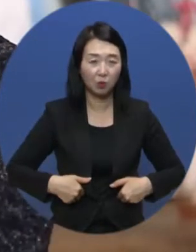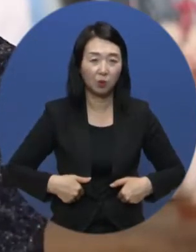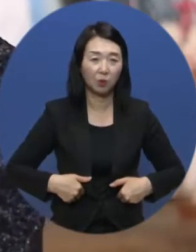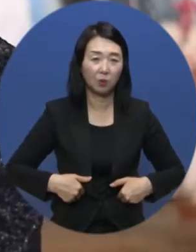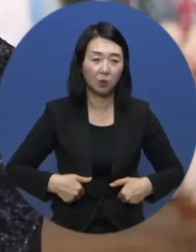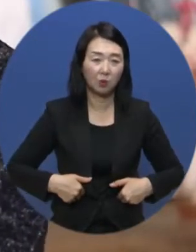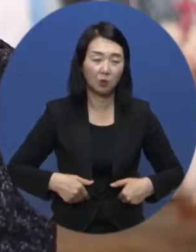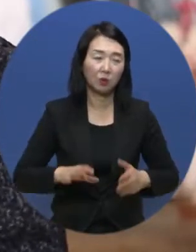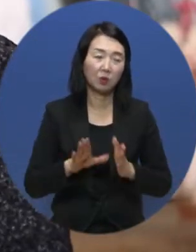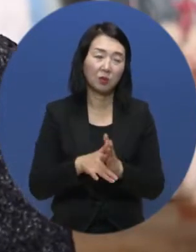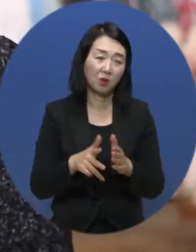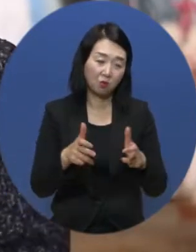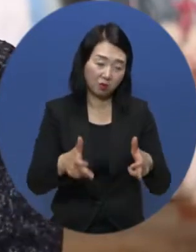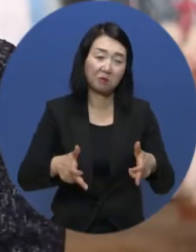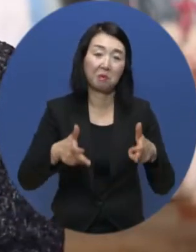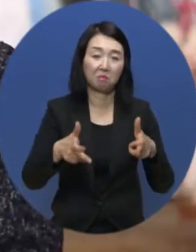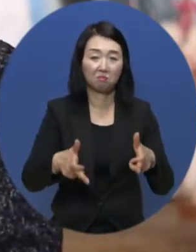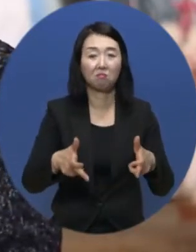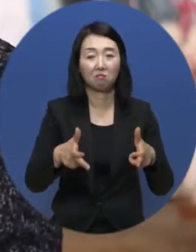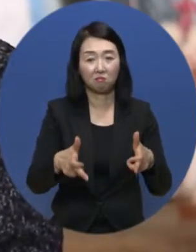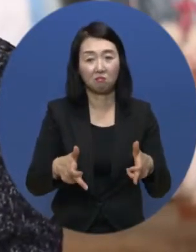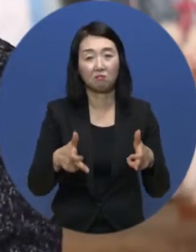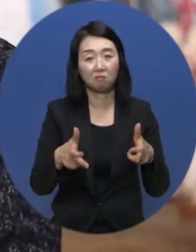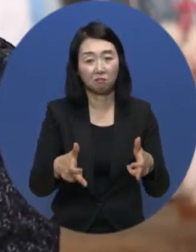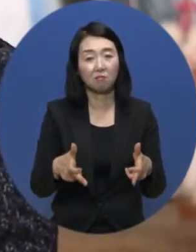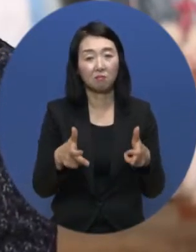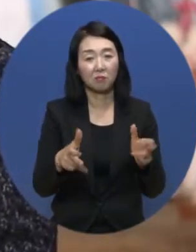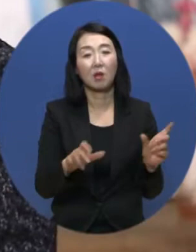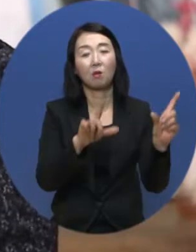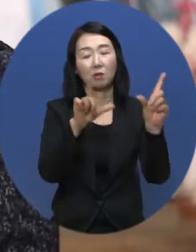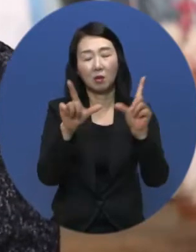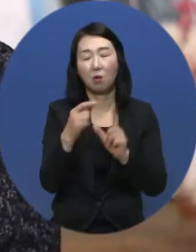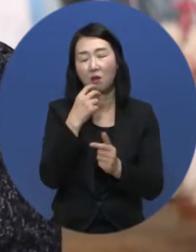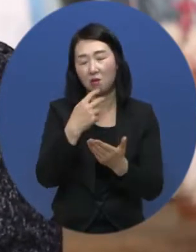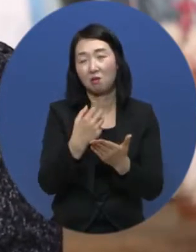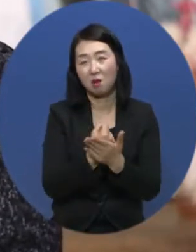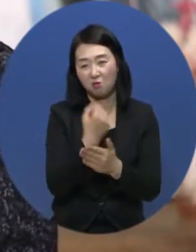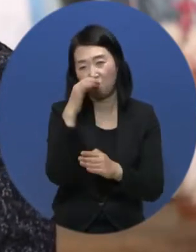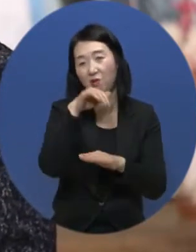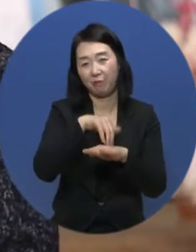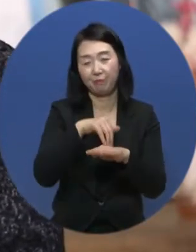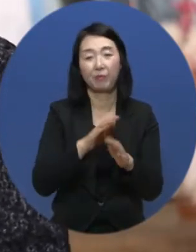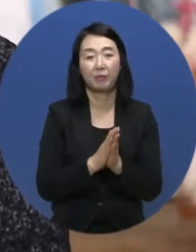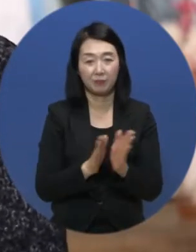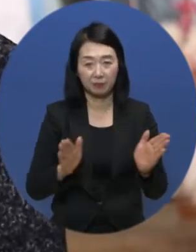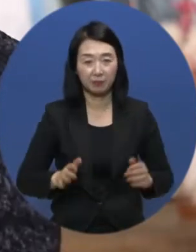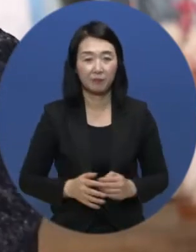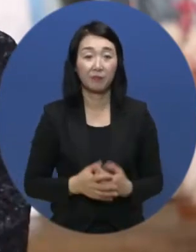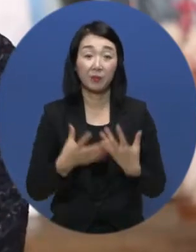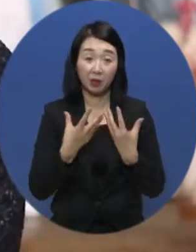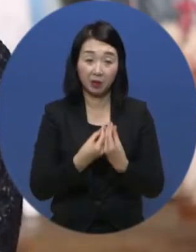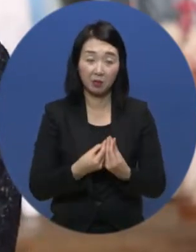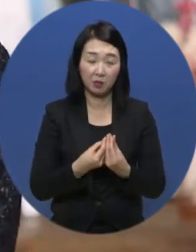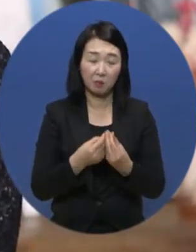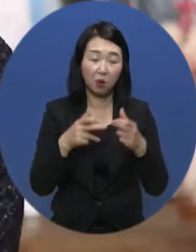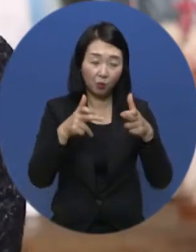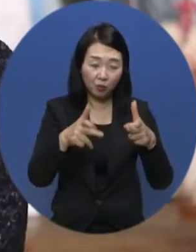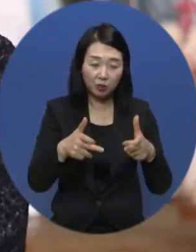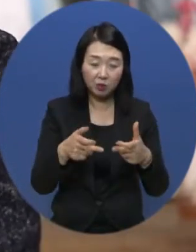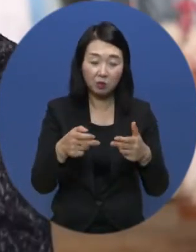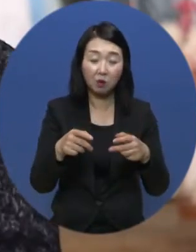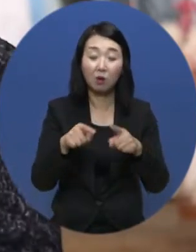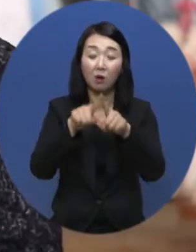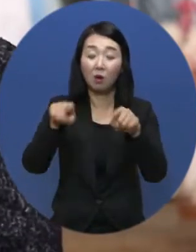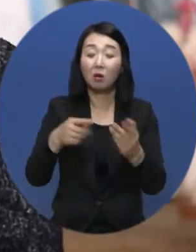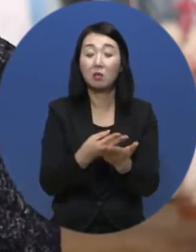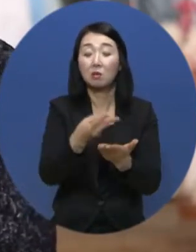채로 생활하는, 뭐 생활에 적응하는 그런 훈련들을 시작했었던 것 같습니다. 뭐 예를 들면 휠체어에서 침대로,